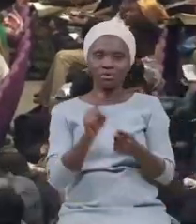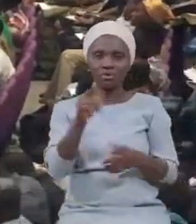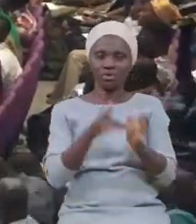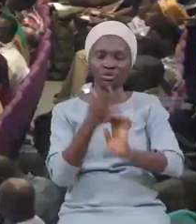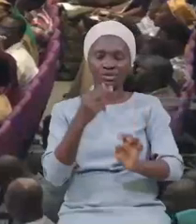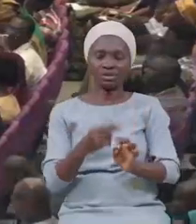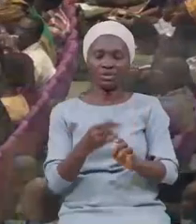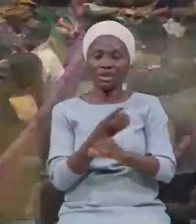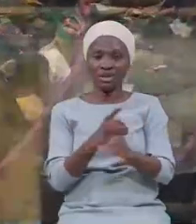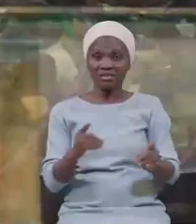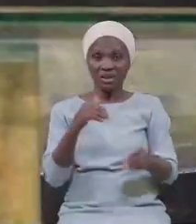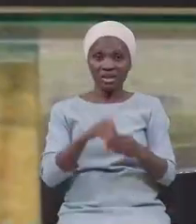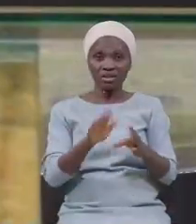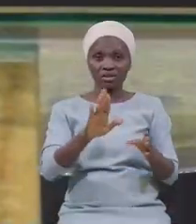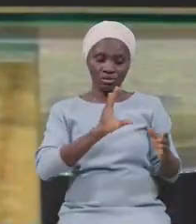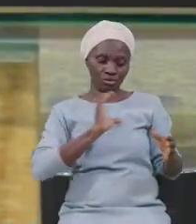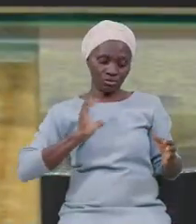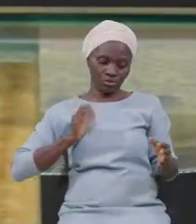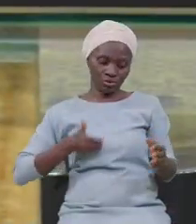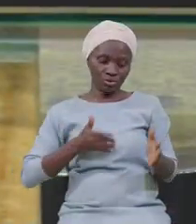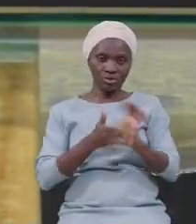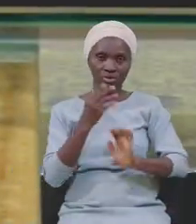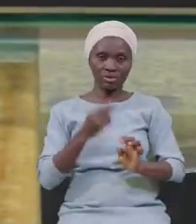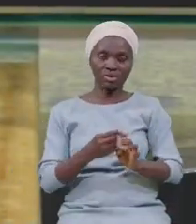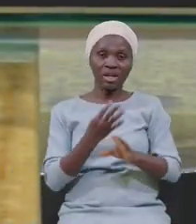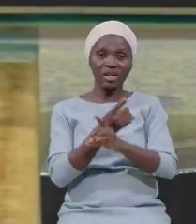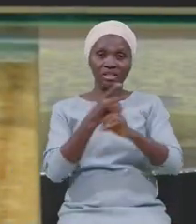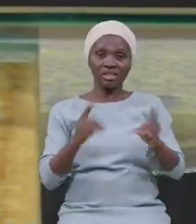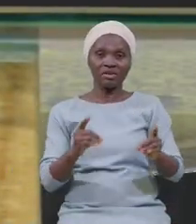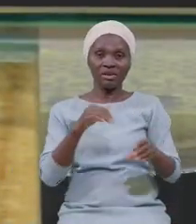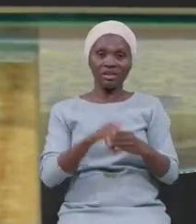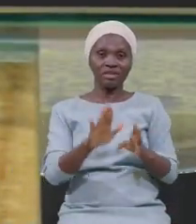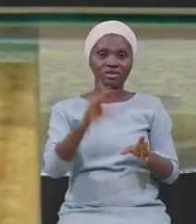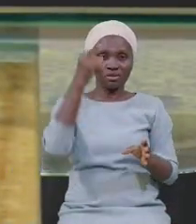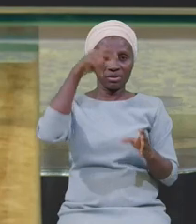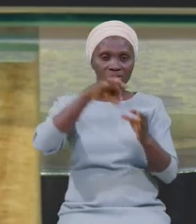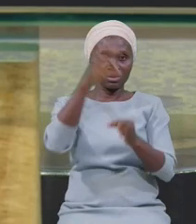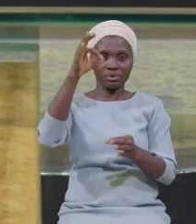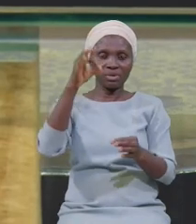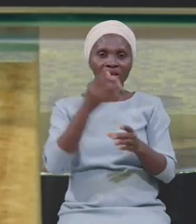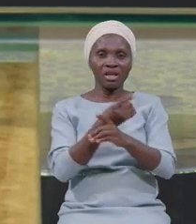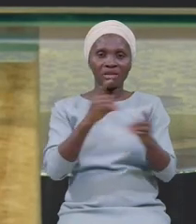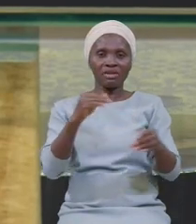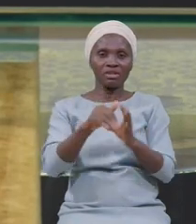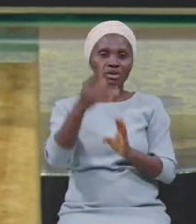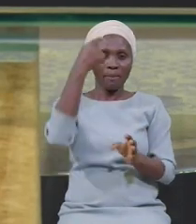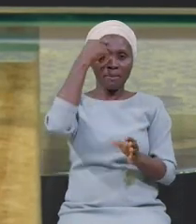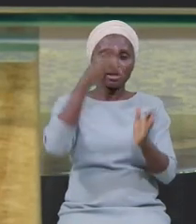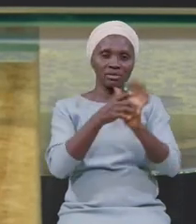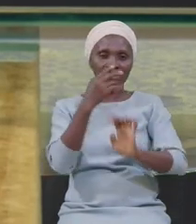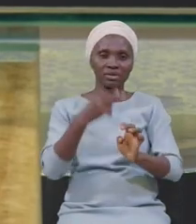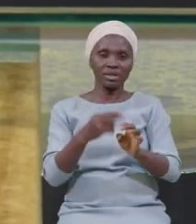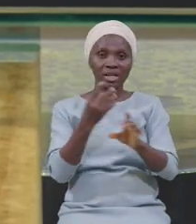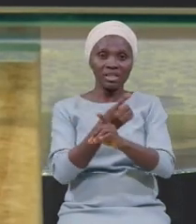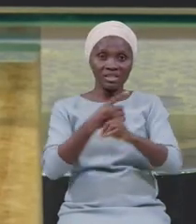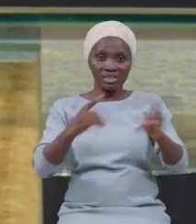Jésus. La délivrance dans votre âme, la délivrance dans votre esprit, la délivrance dans votre pensée, la